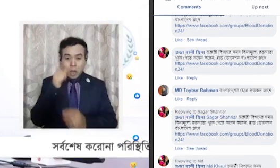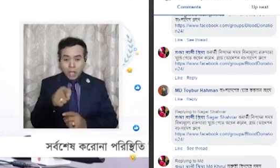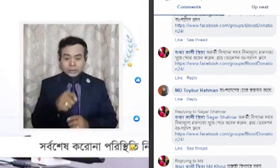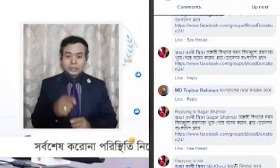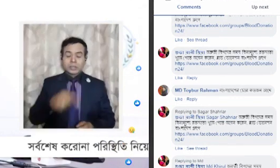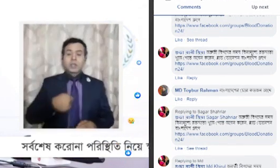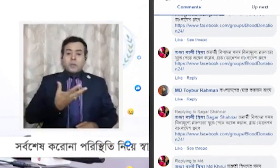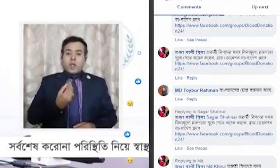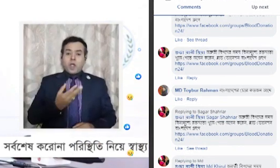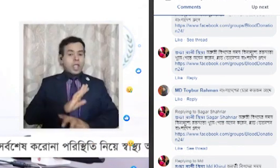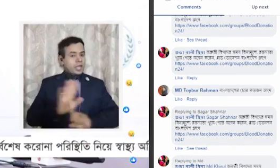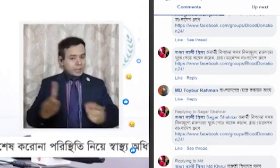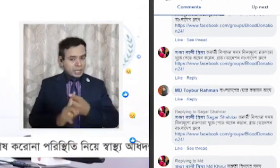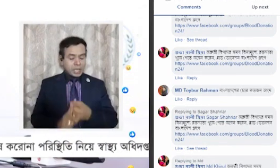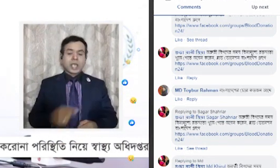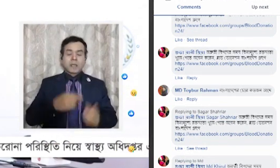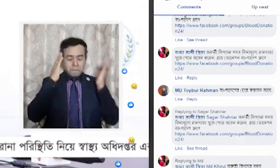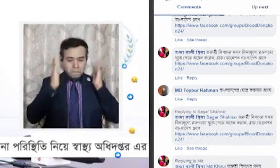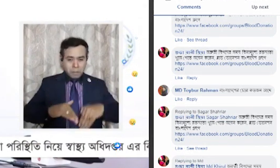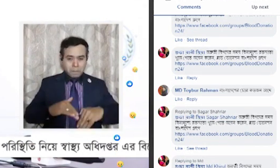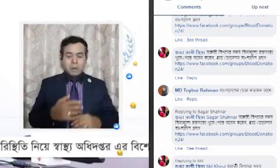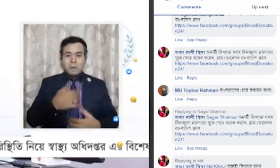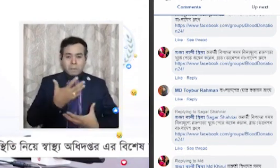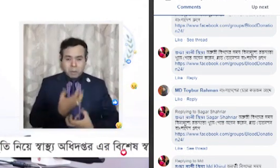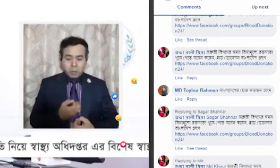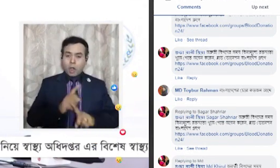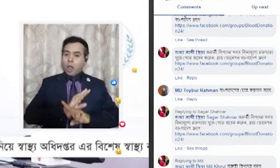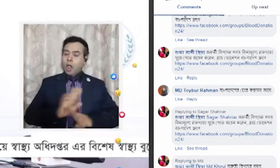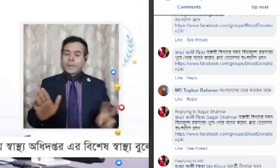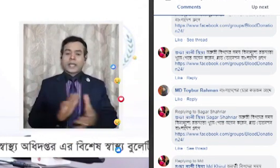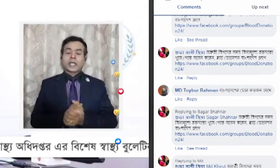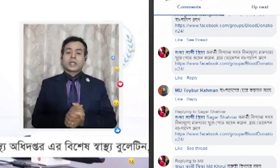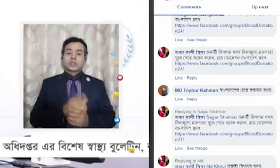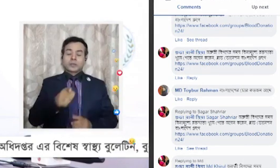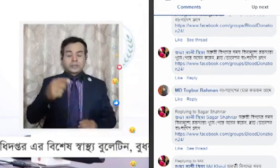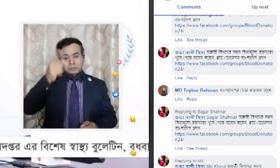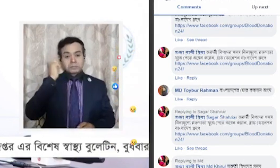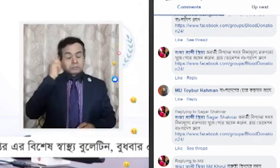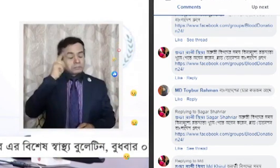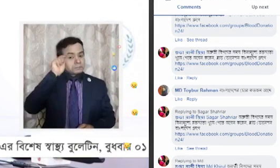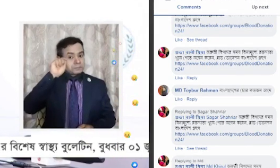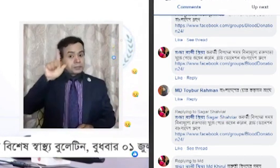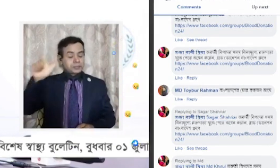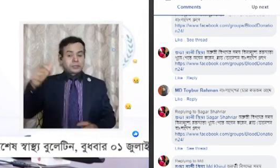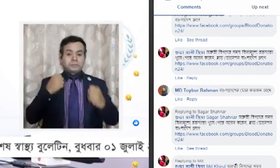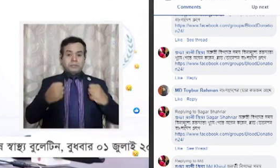স্বাস্থ্যের প্রতিও খেয়াল রাখবেন, মানসিকভাবে আমরা যেন সকলে উজ্জীবিত থাকি। যারা আক্রান্ত হয়েছেন তারা কখনই দুর্বল হবে